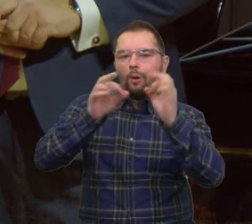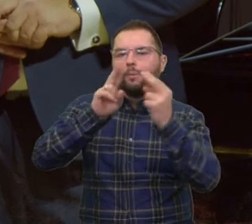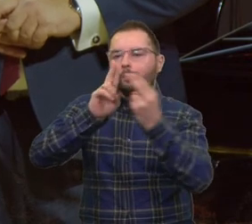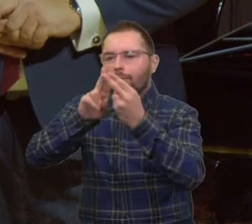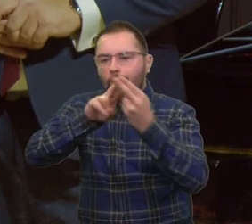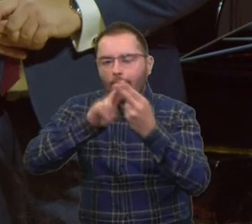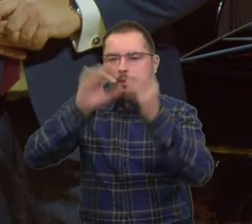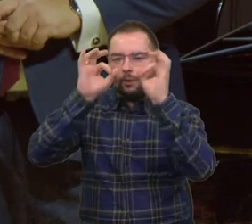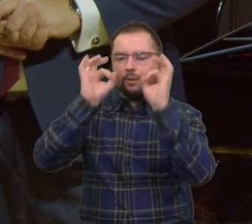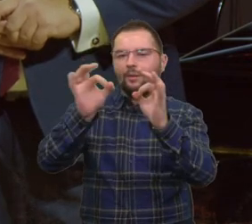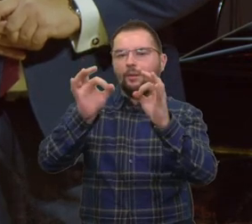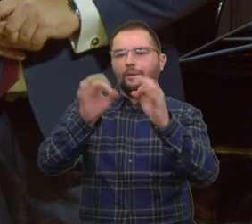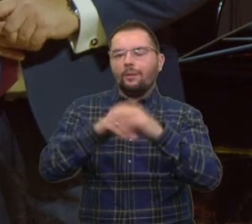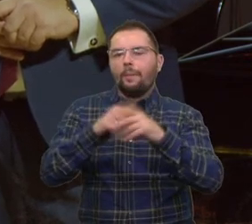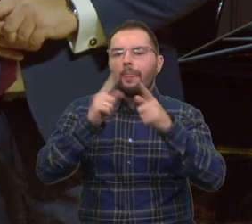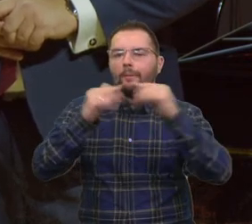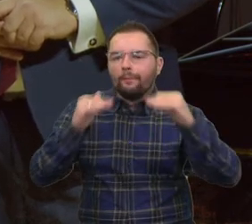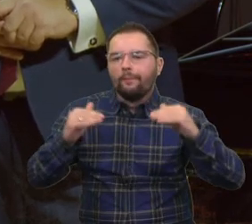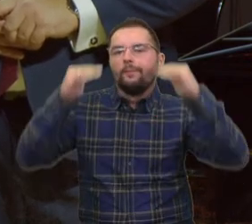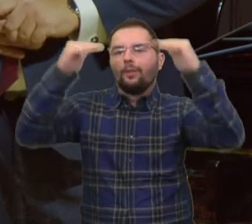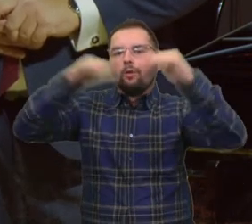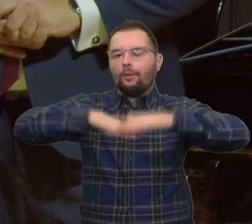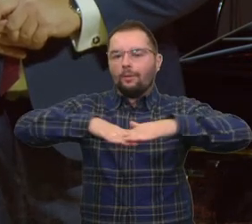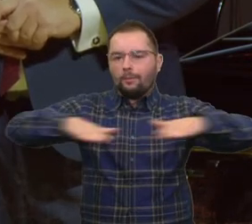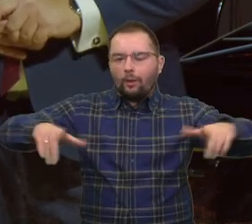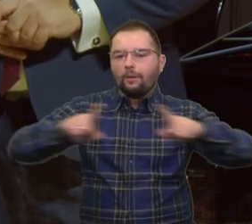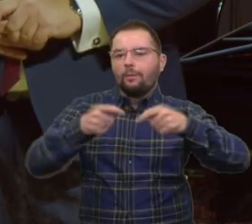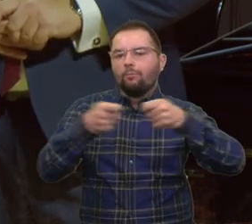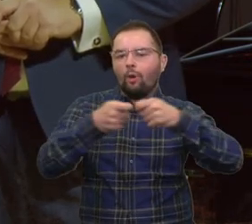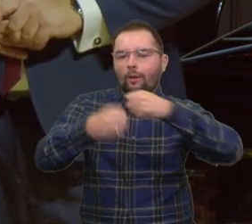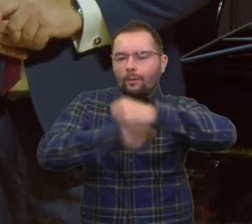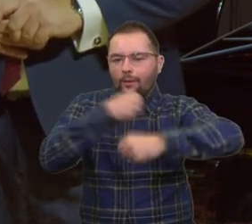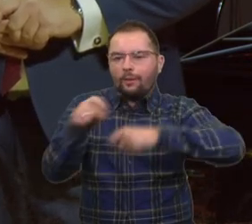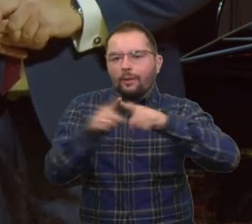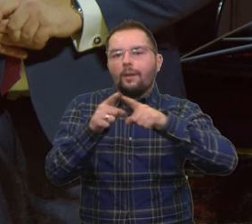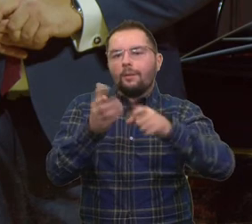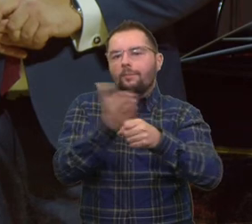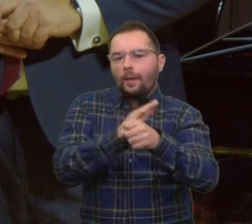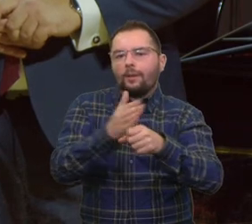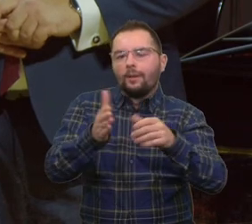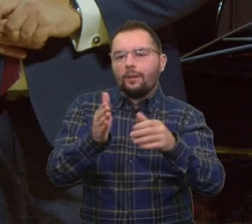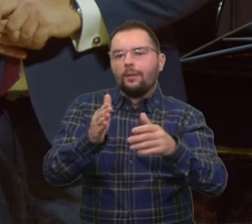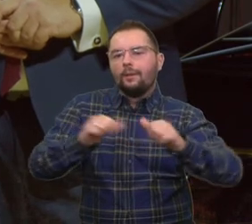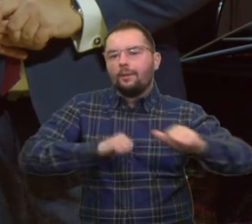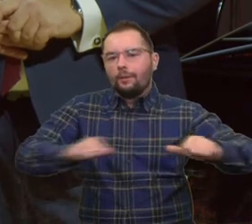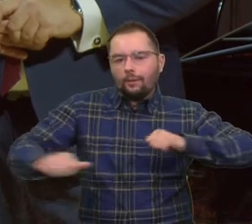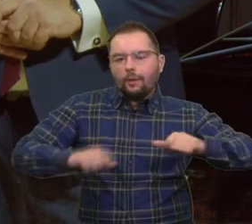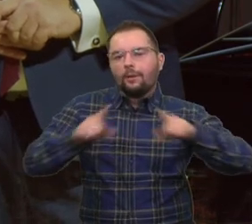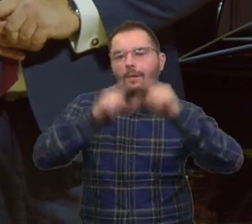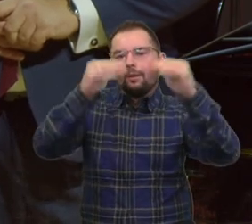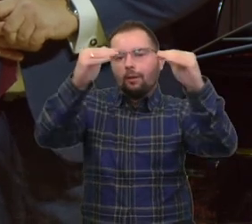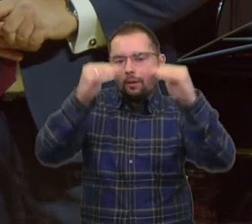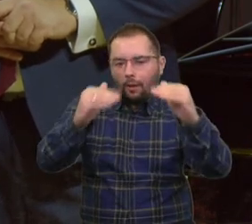zbudowaliśmy, myślę, że na bardzo wysokim poziomie współpracę między samorządami poszczególnych